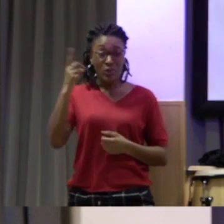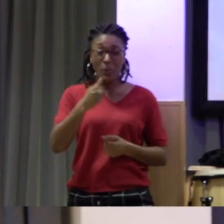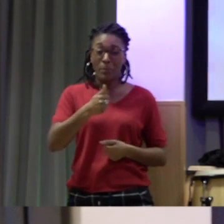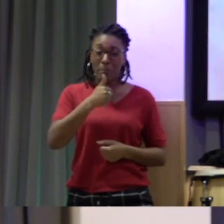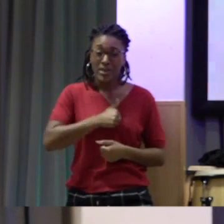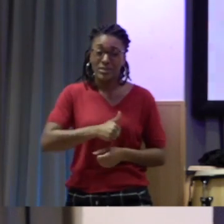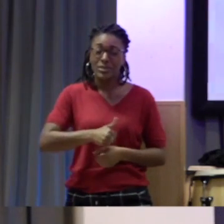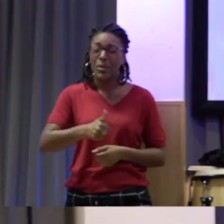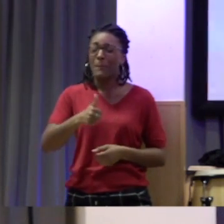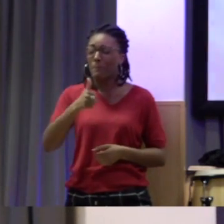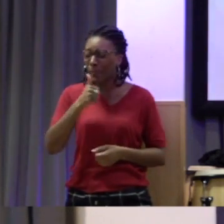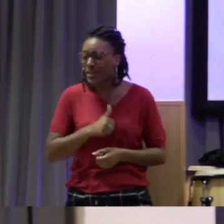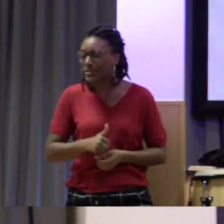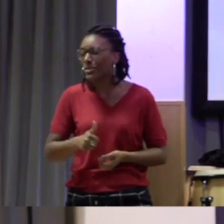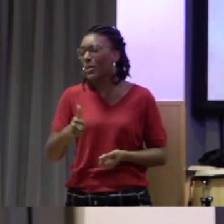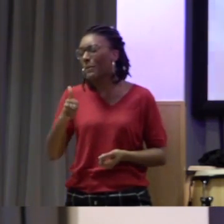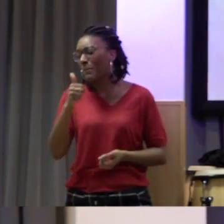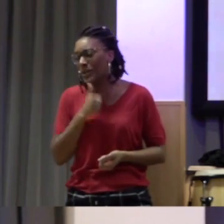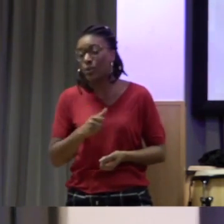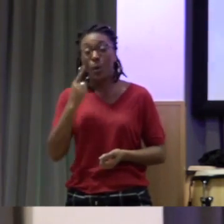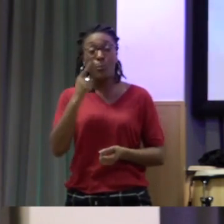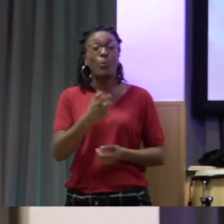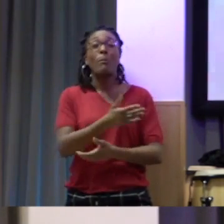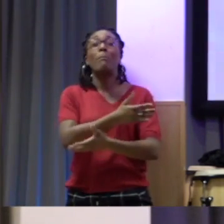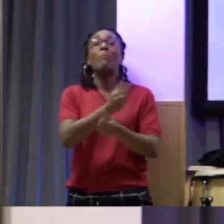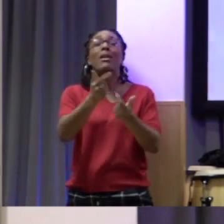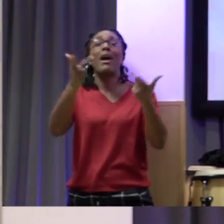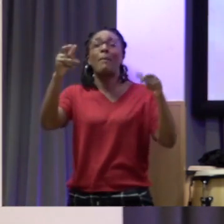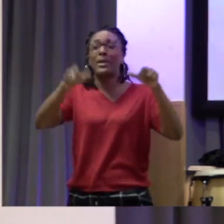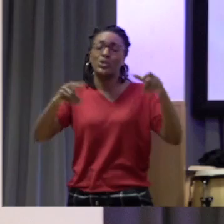patience afin que le plus grand nombre soit sauvé.